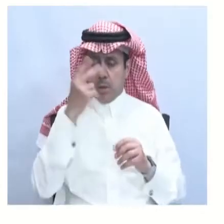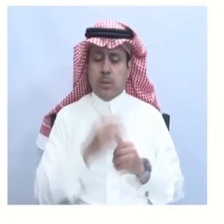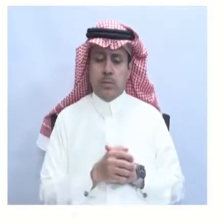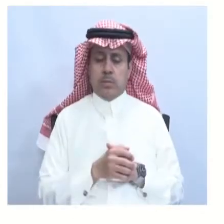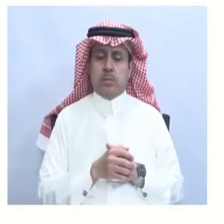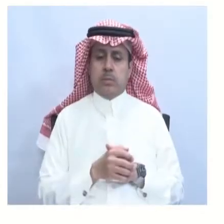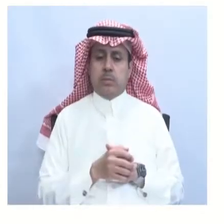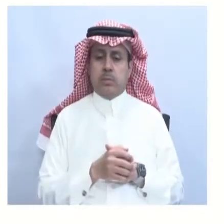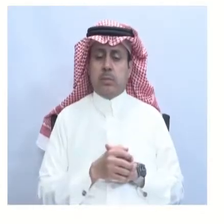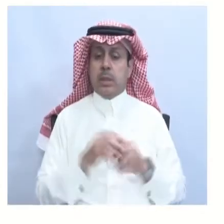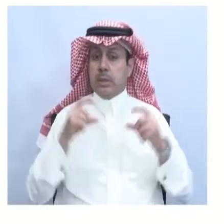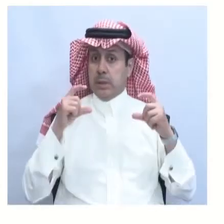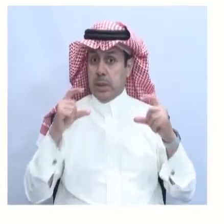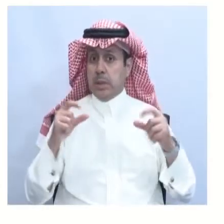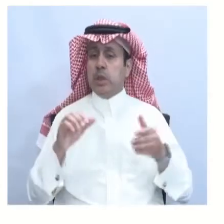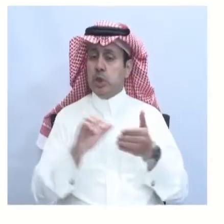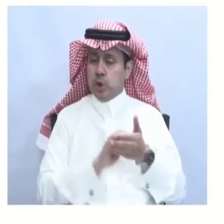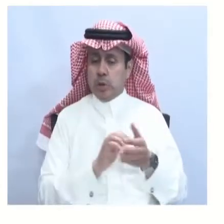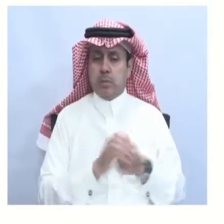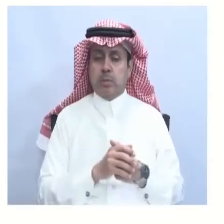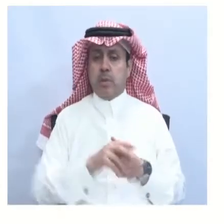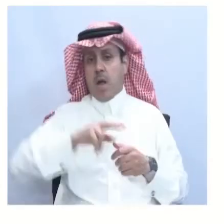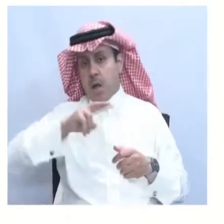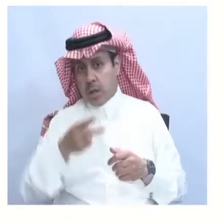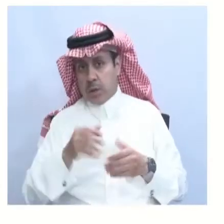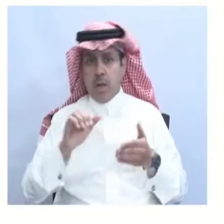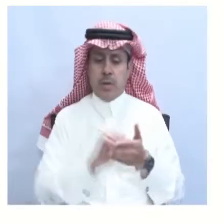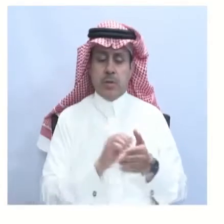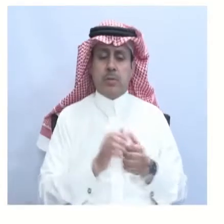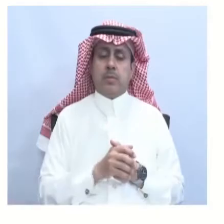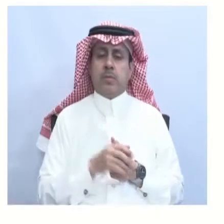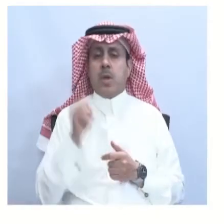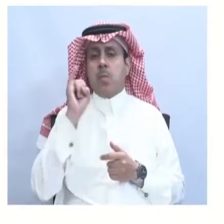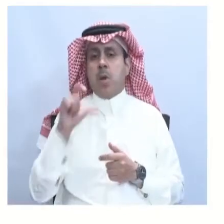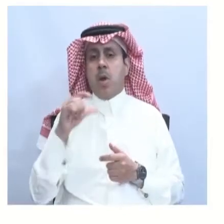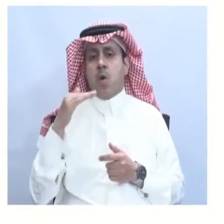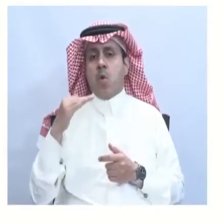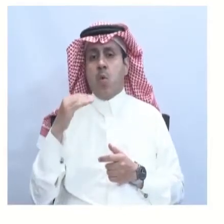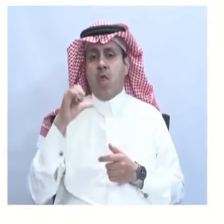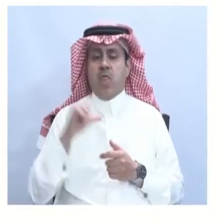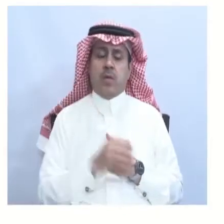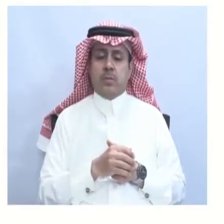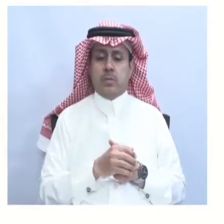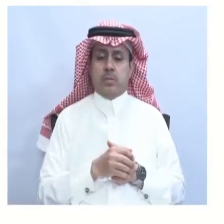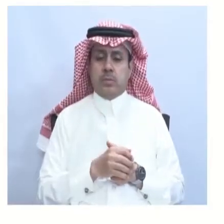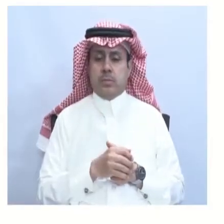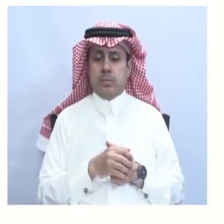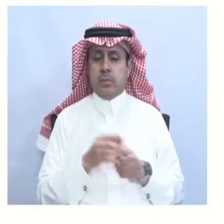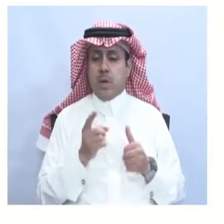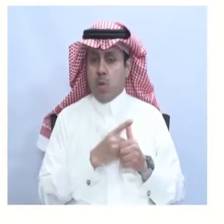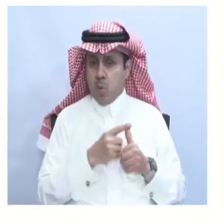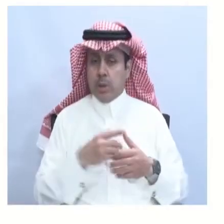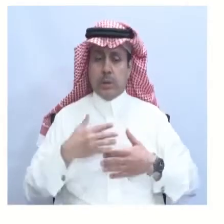ثم دليل الشرط ثم ضد هذا الشرط ثم ملحوظات متعلقه بالشرط اولا